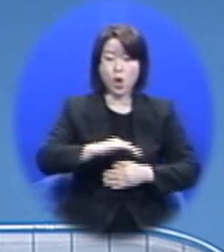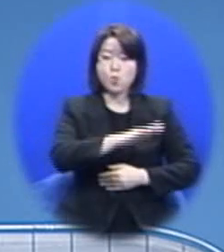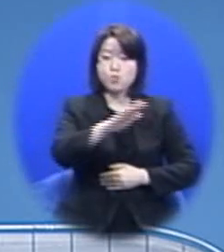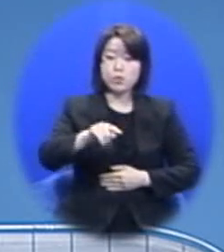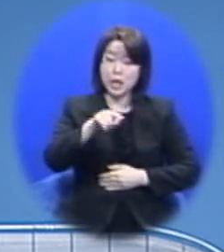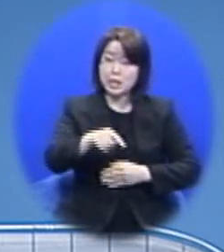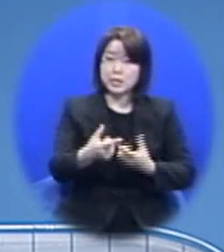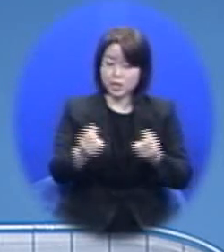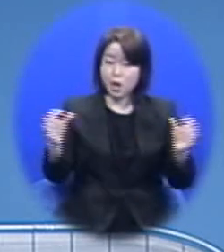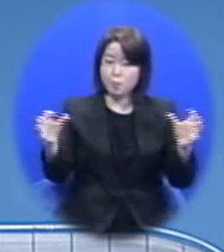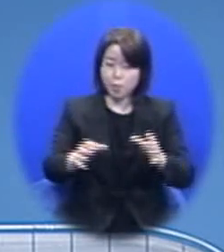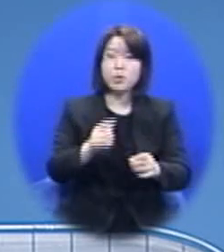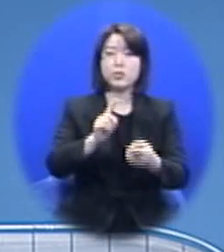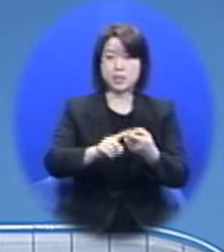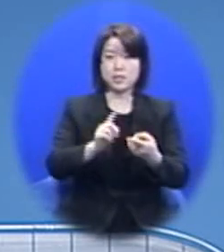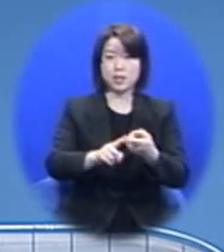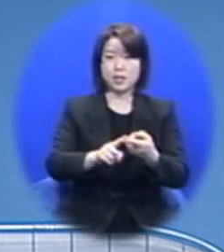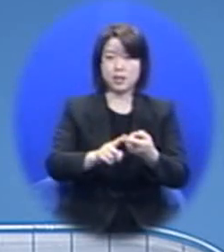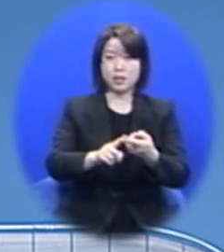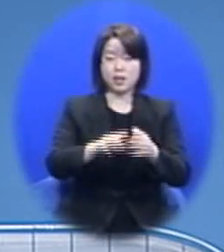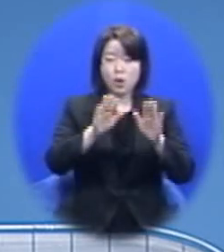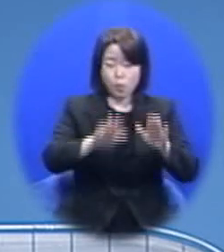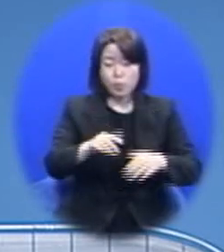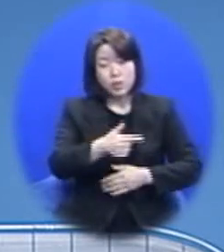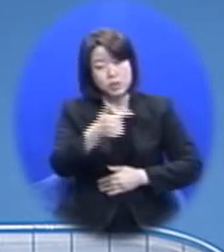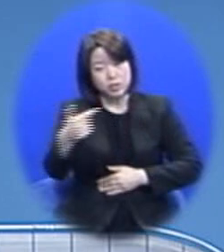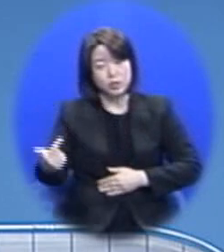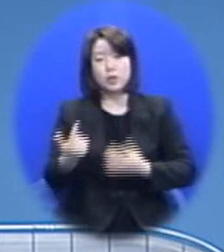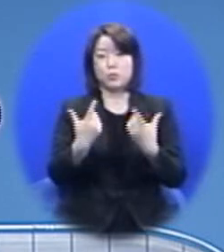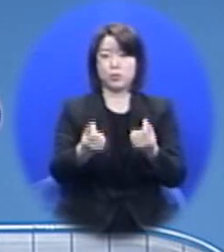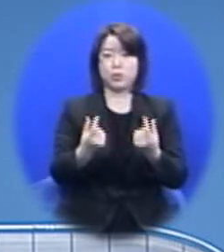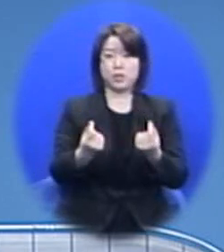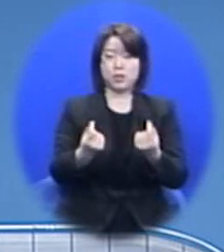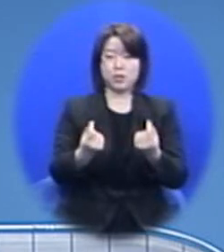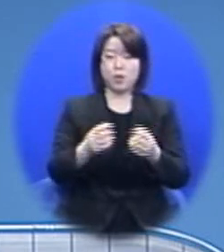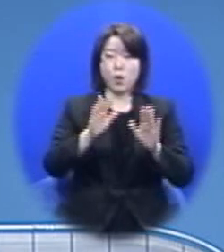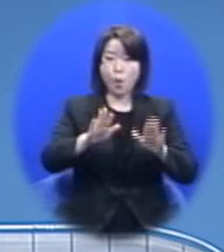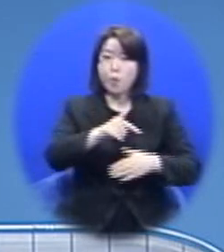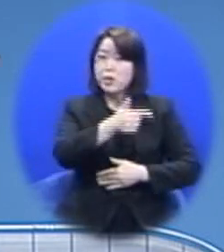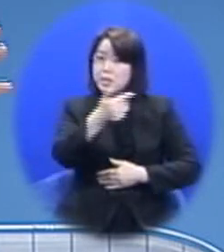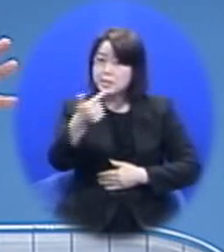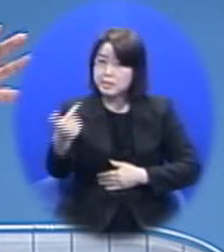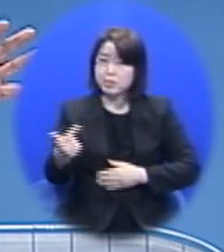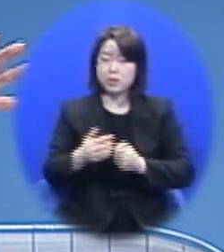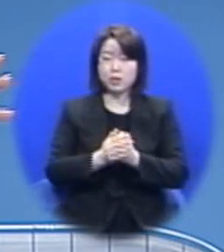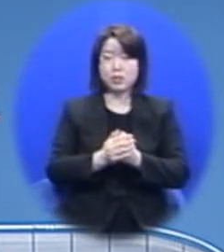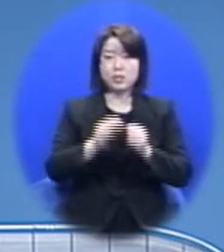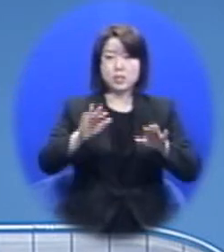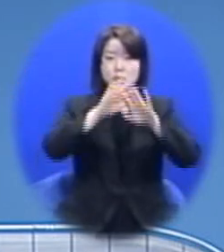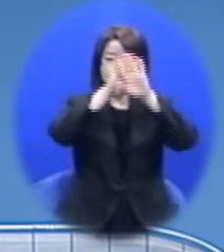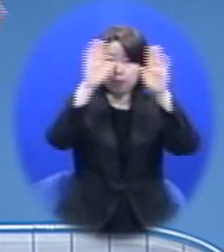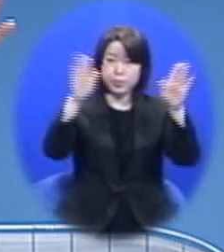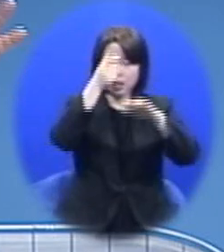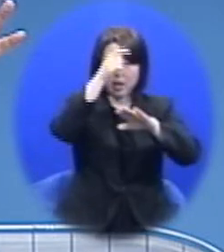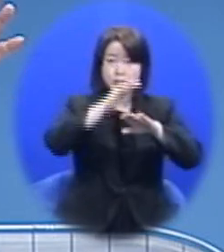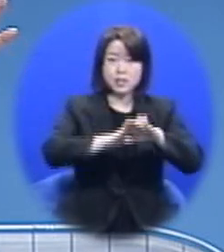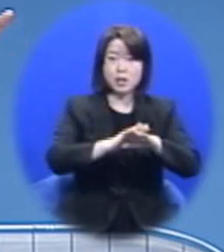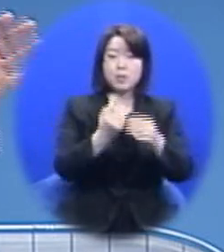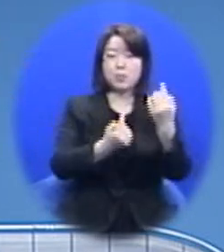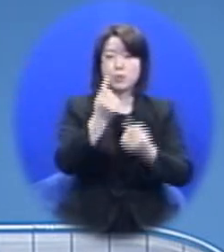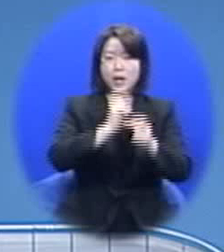됐다는. 오늘 저녁에도 마찬가지입니다. 오늘 저녁에는 지금 주일 낮 예배보다